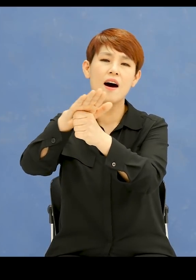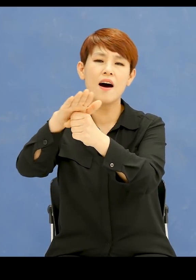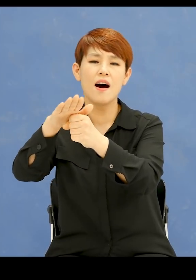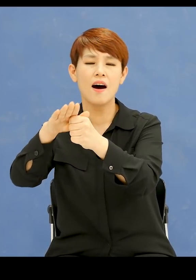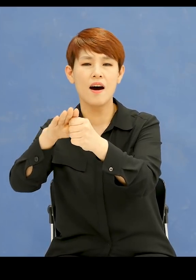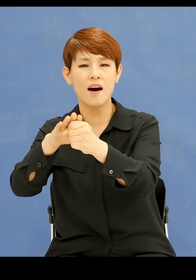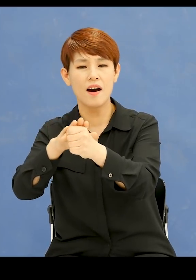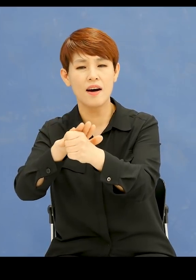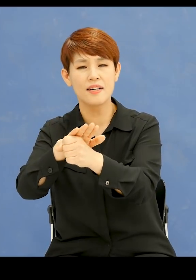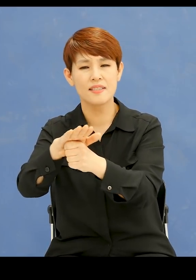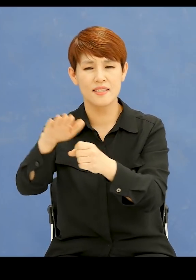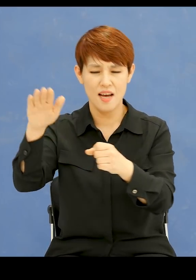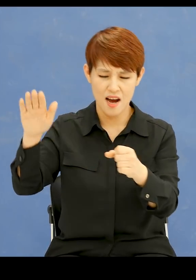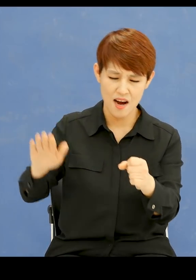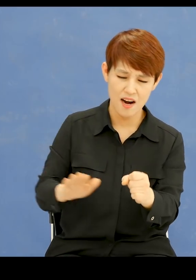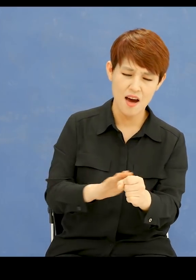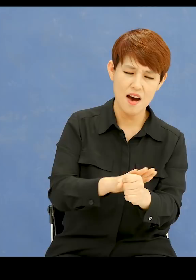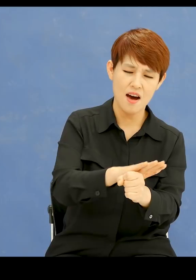사랑